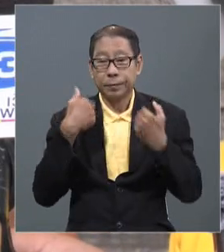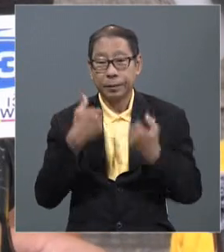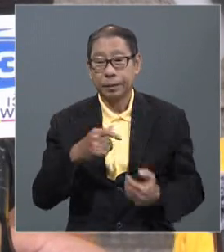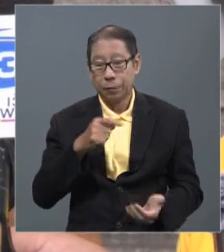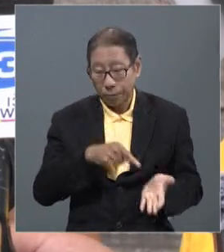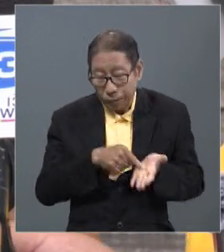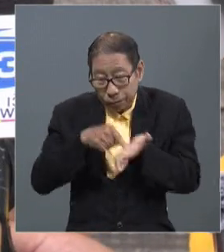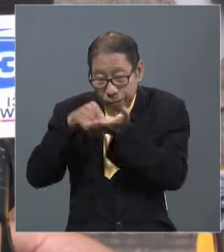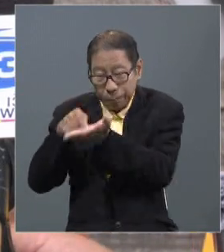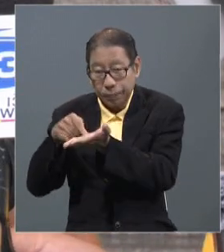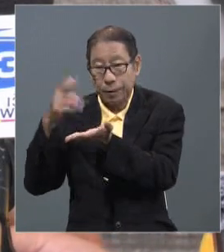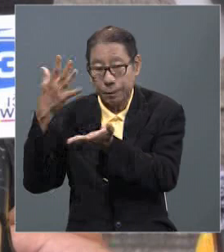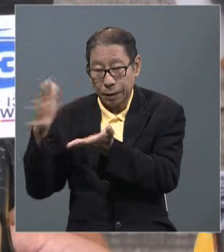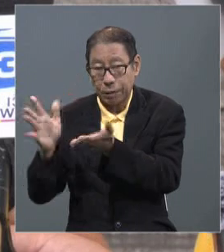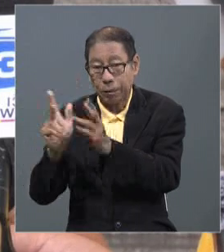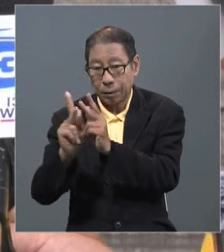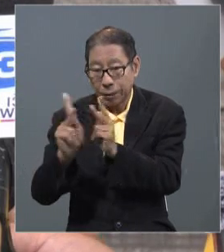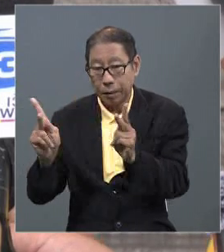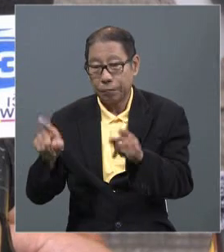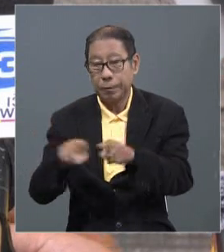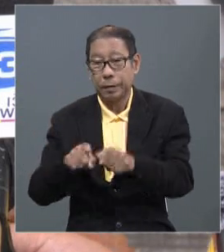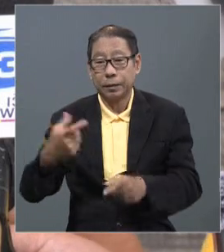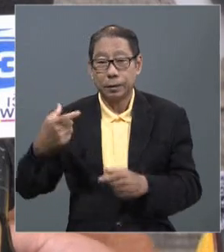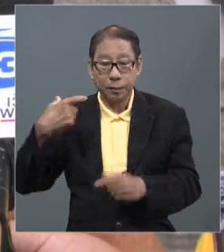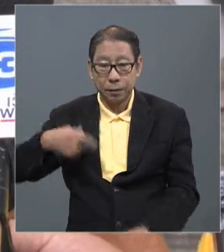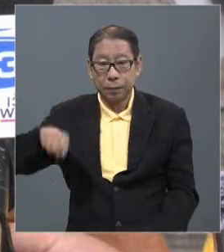ทธรณ์ไปแล้วเพราะคณะกรรมการนี่เหมือนศาลปกครองชั้นต้น